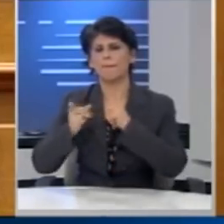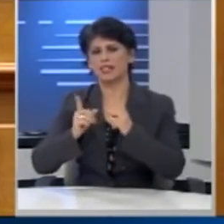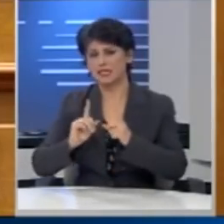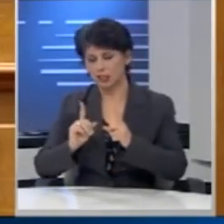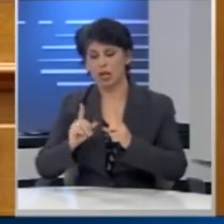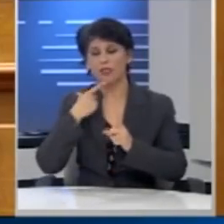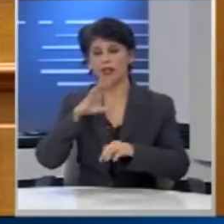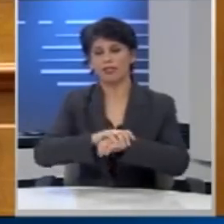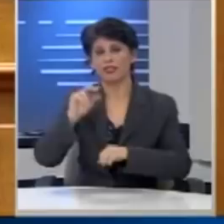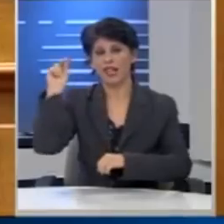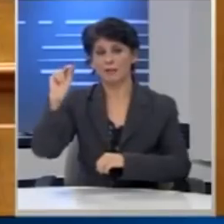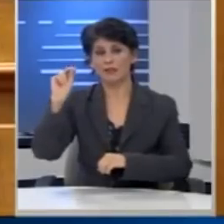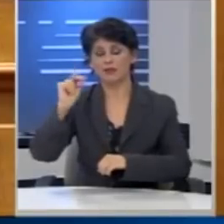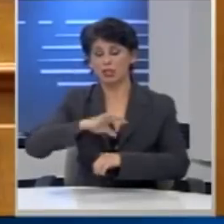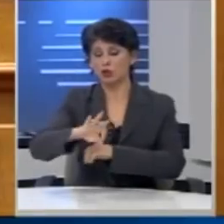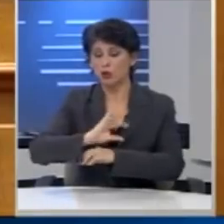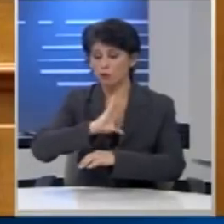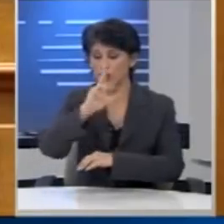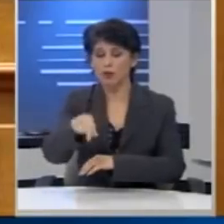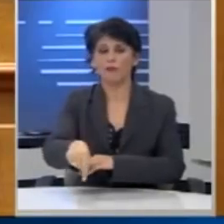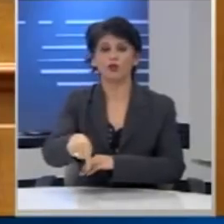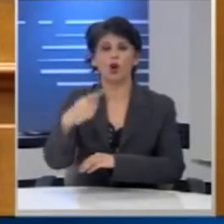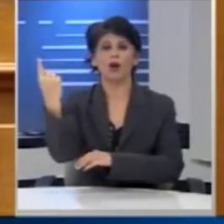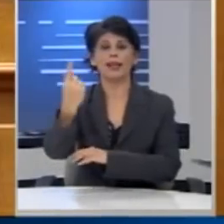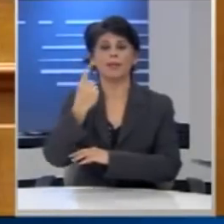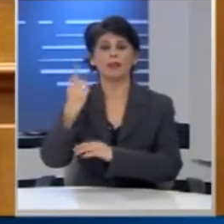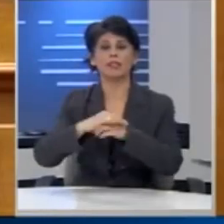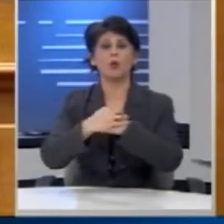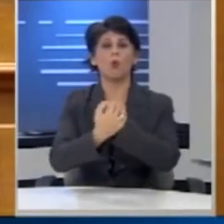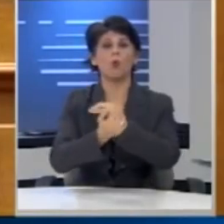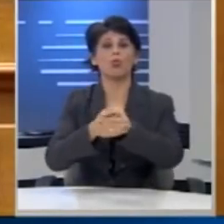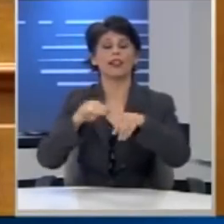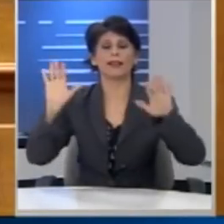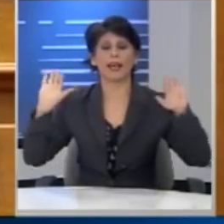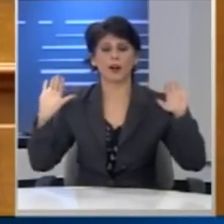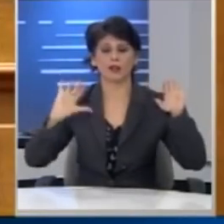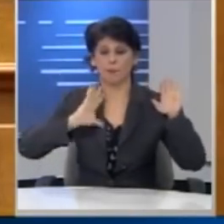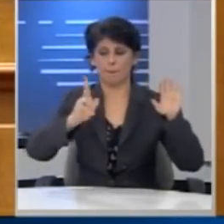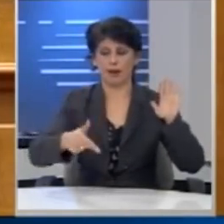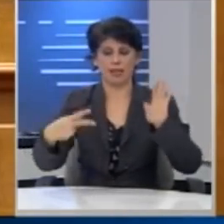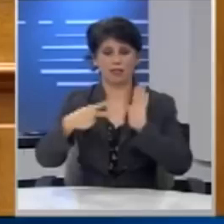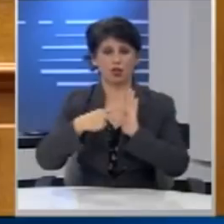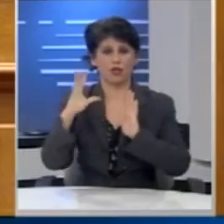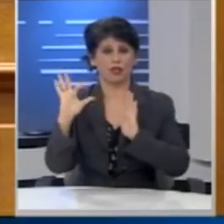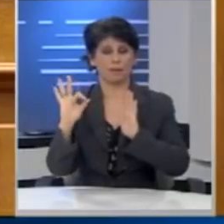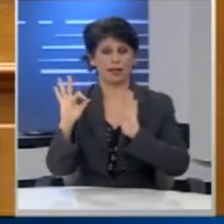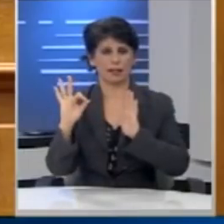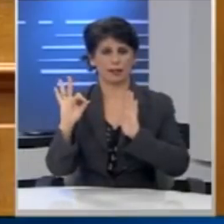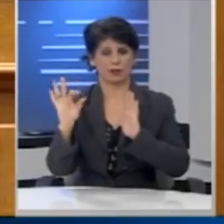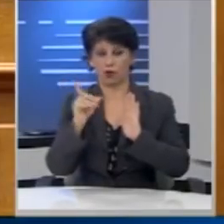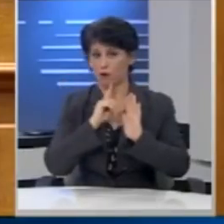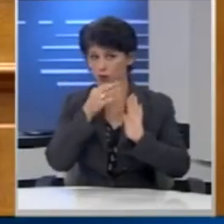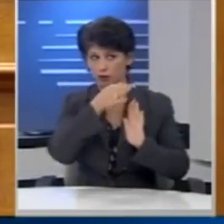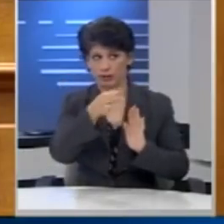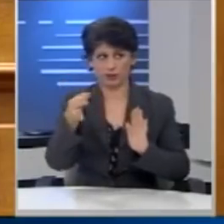τη δέσμευση δηλαδή, το σχέδιο για το πώς θα φτάσουμε στη λεγόμενη κλιματική ουδετερότητα έως το 2050. Όπως